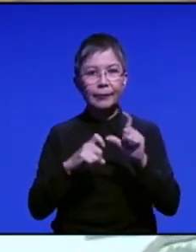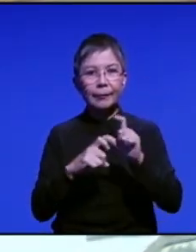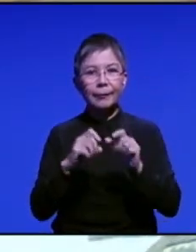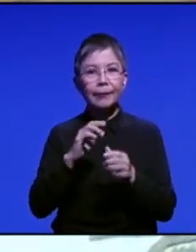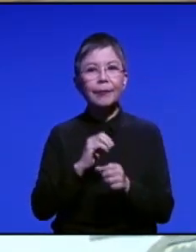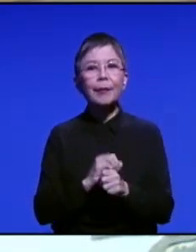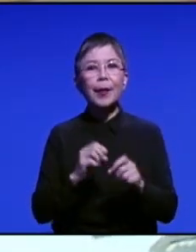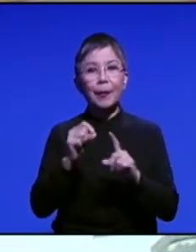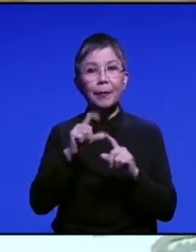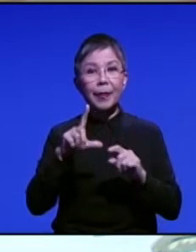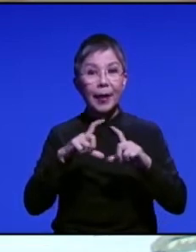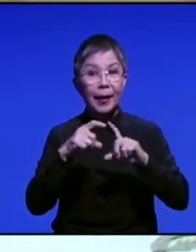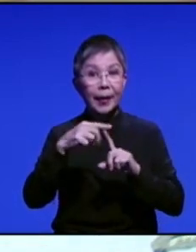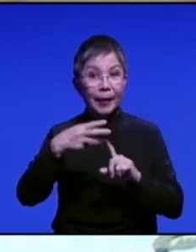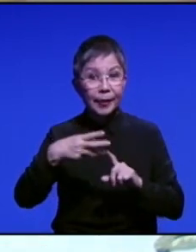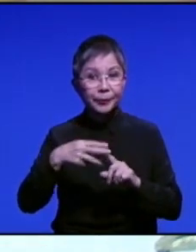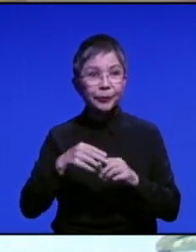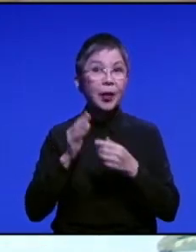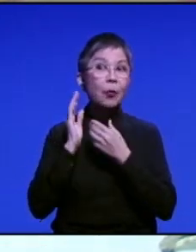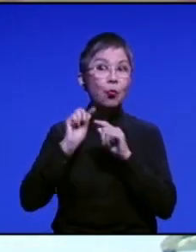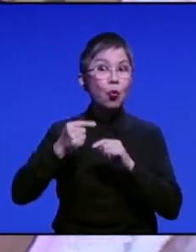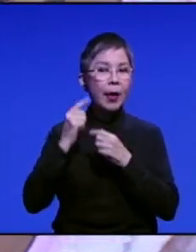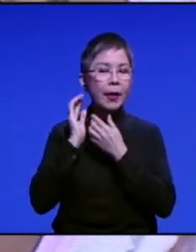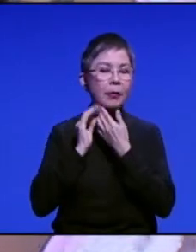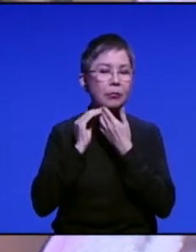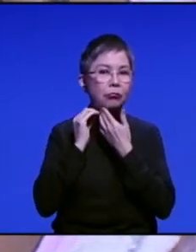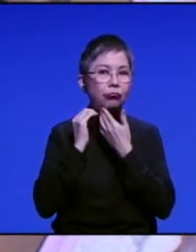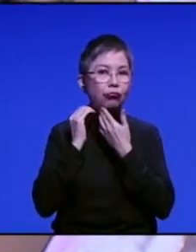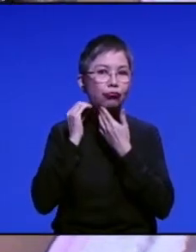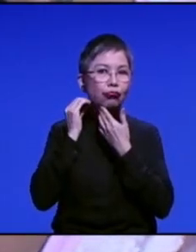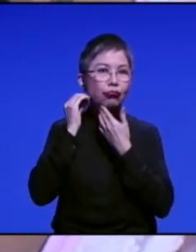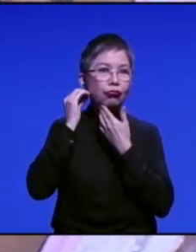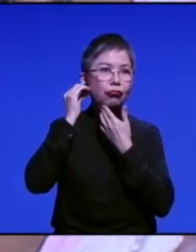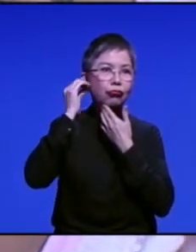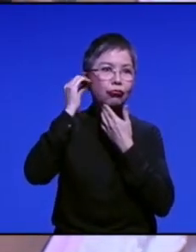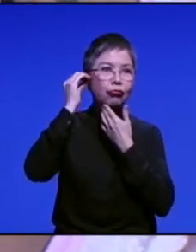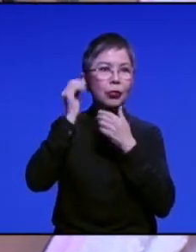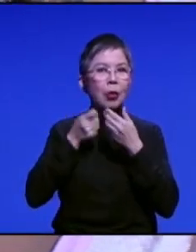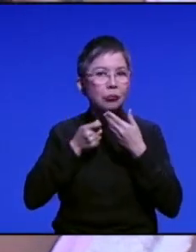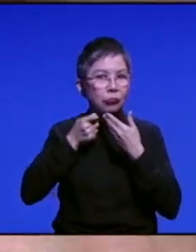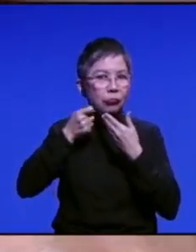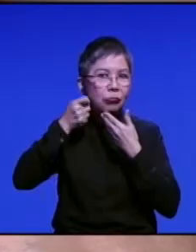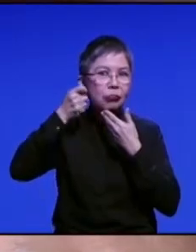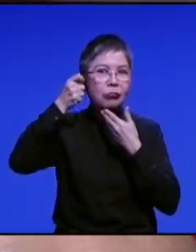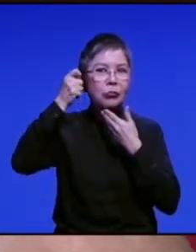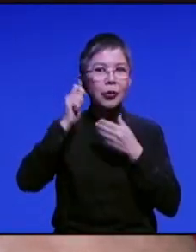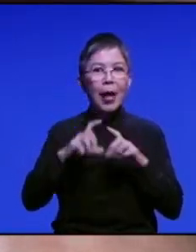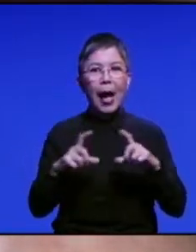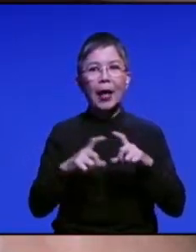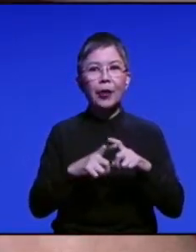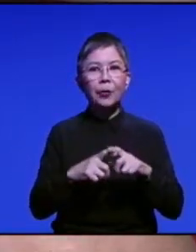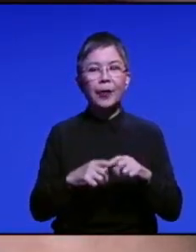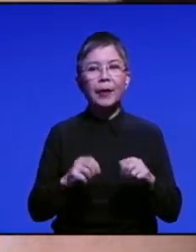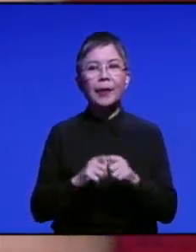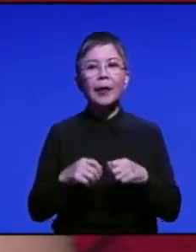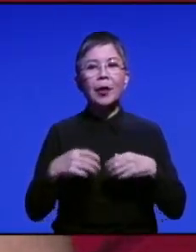Lakukan pemijatan dari area bawah wajah ke pipi hingga mata, supaya bagian kulit kencang tertarik ke atas. Alat ini bisa